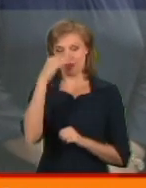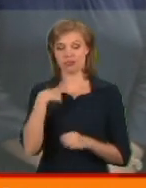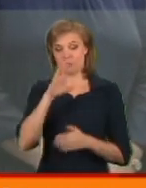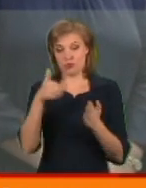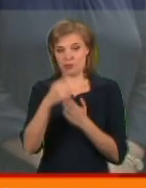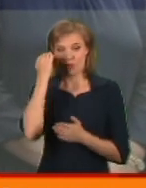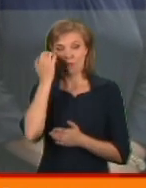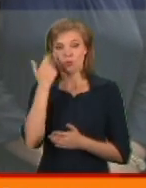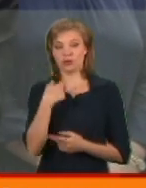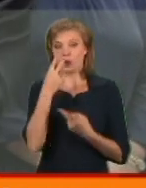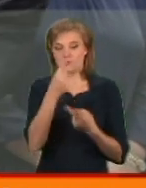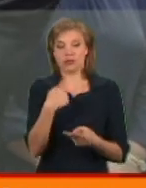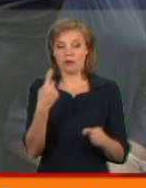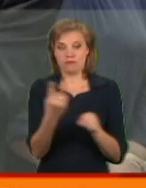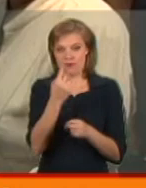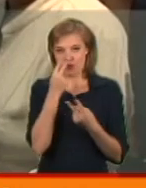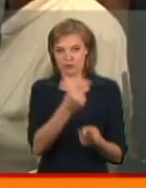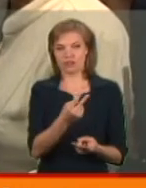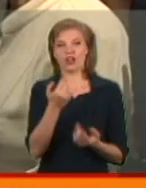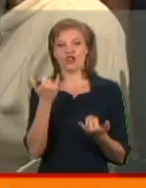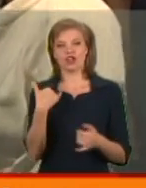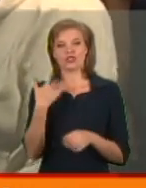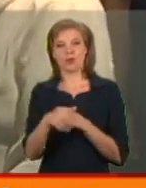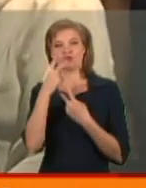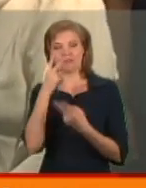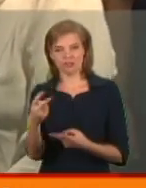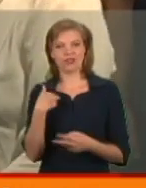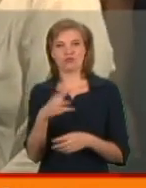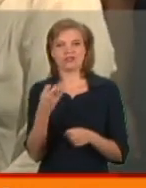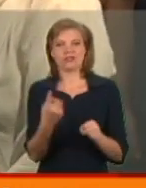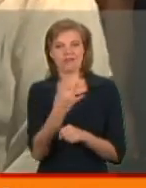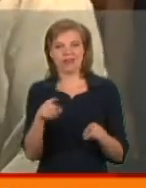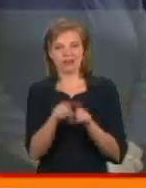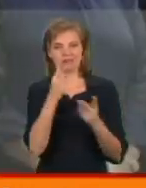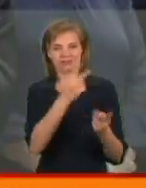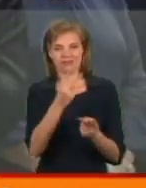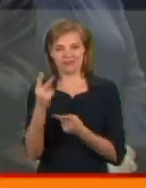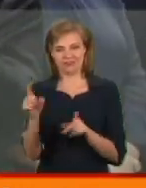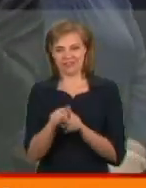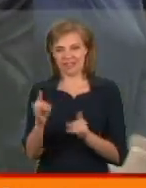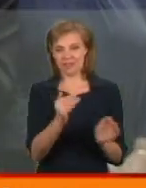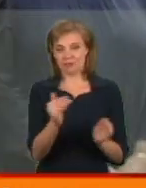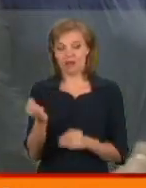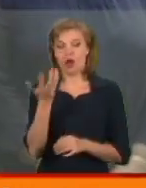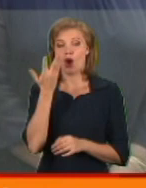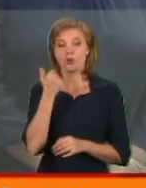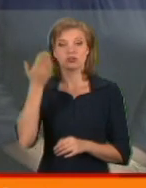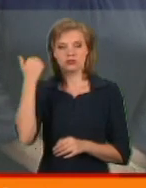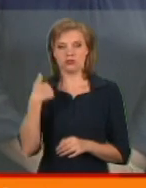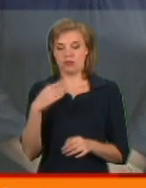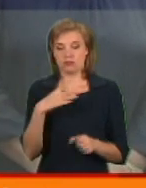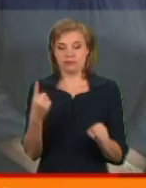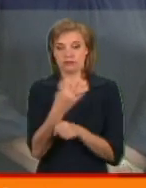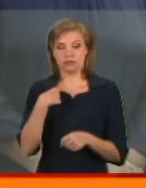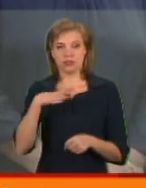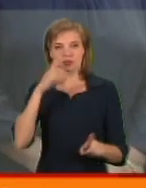когда их увидел, я первый раз увидел. Сейчас я видел, но я уже не первый и не сотый раз вижу таких деток. А тогда, это первый раз, я был в шоке,